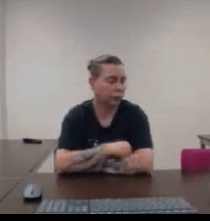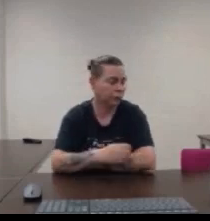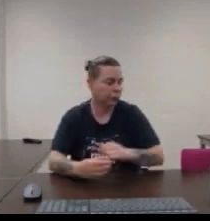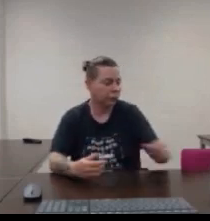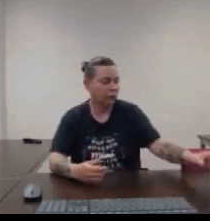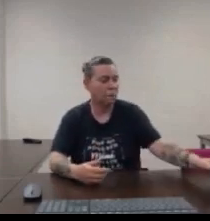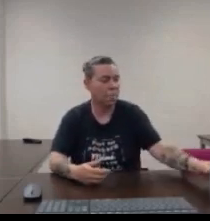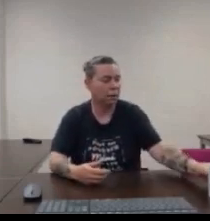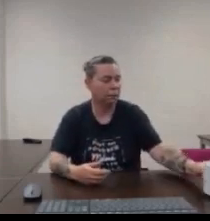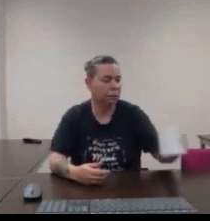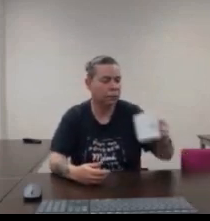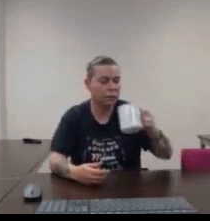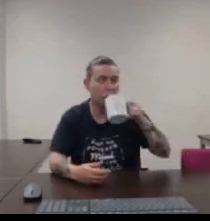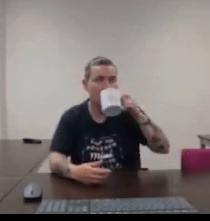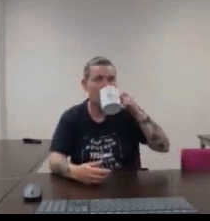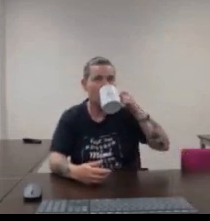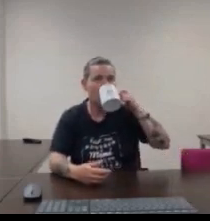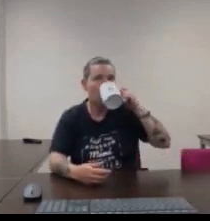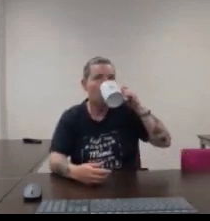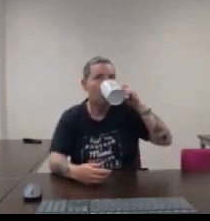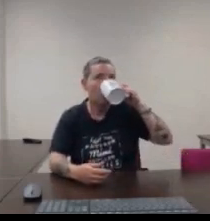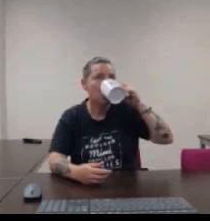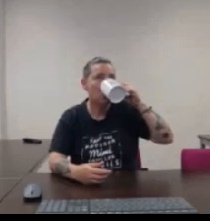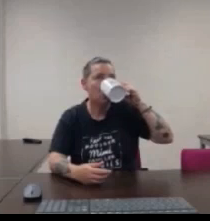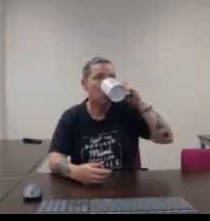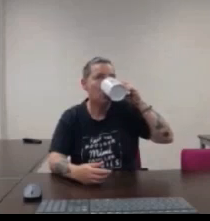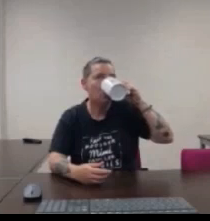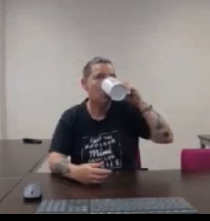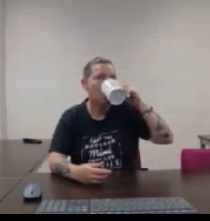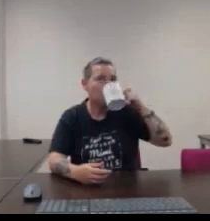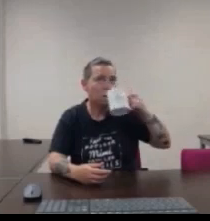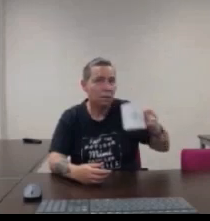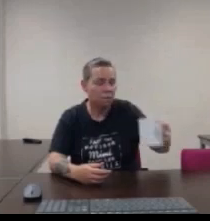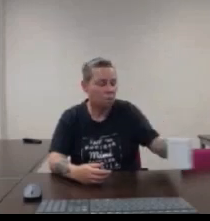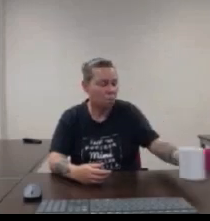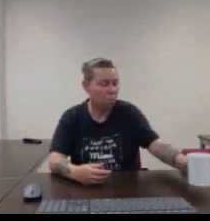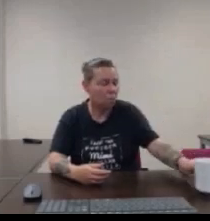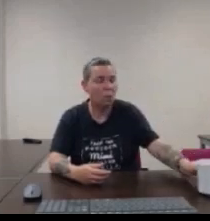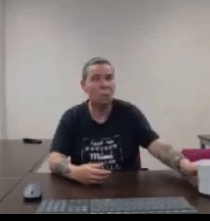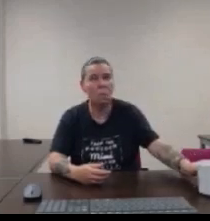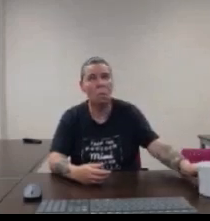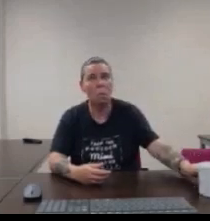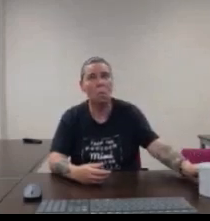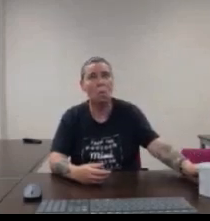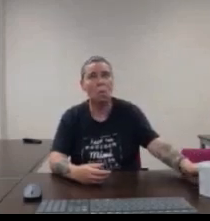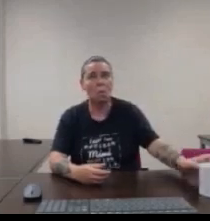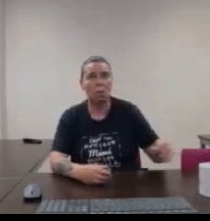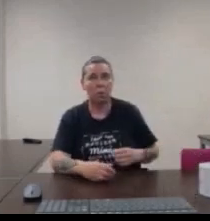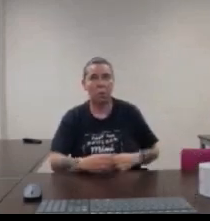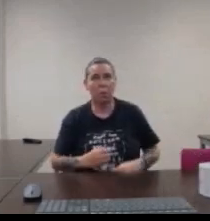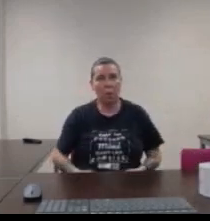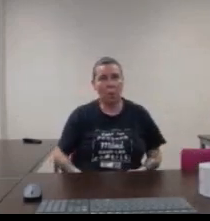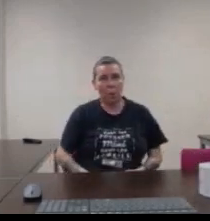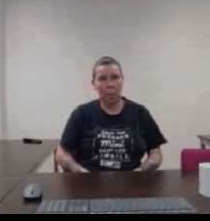et ne se relâchent jamais. Là, ça vient permettre de relâcher un petit peu les muscles du dos. Ensuite, au niveau des bras, ici,